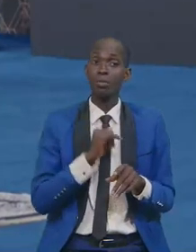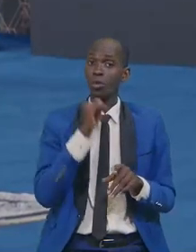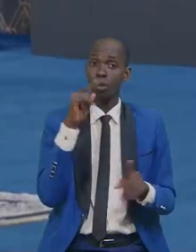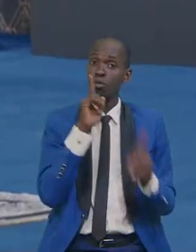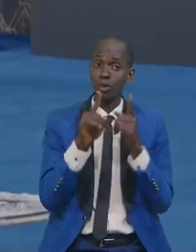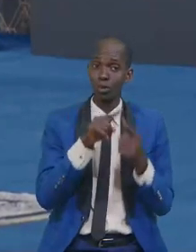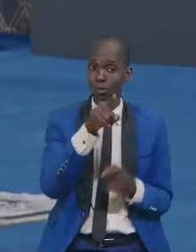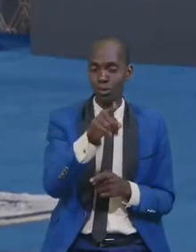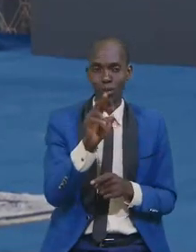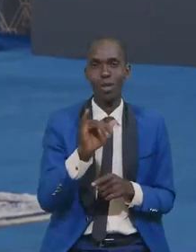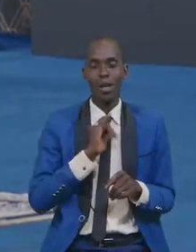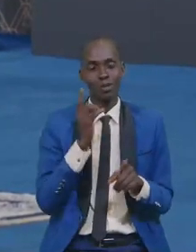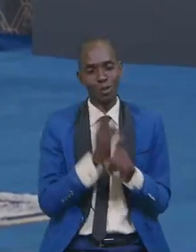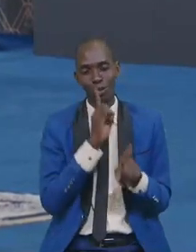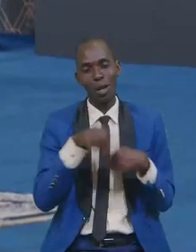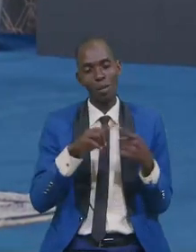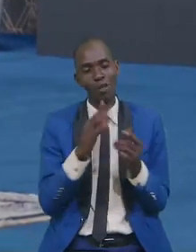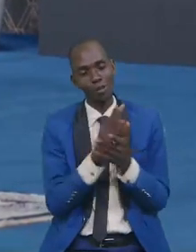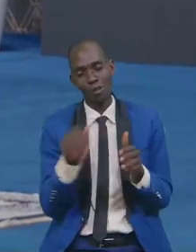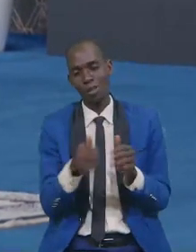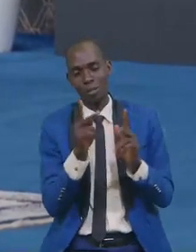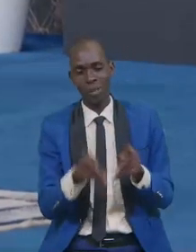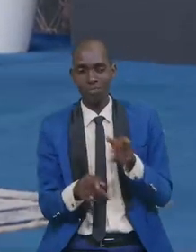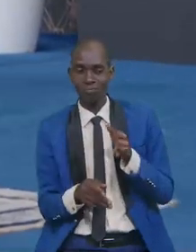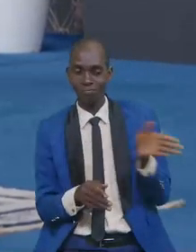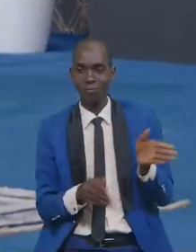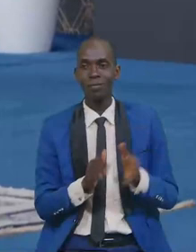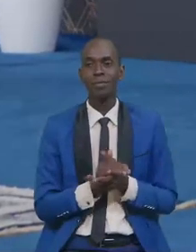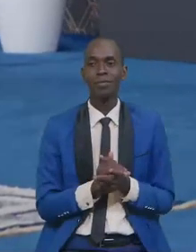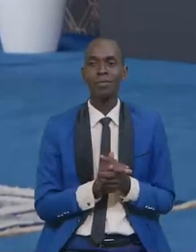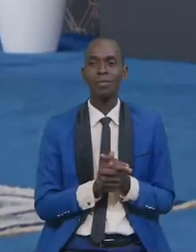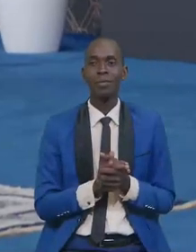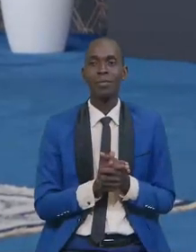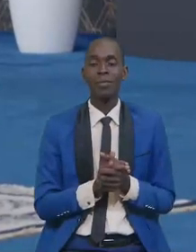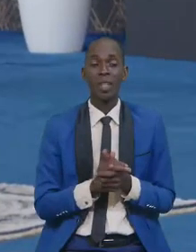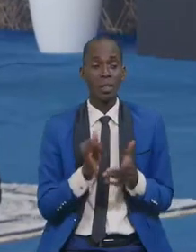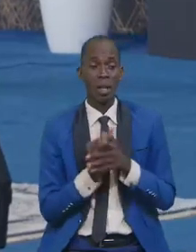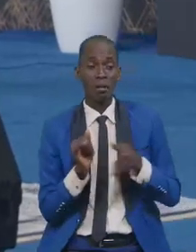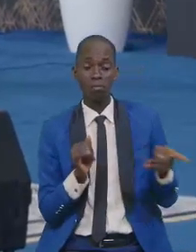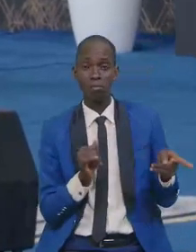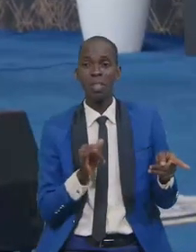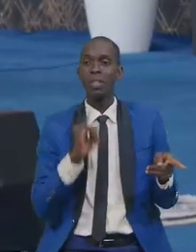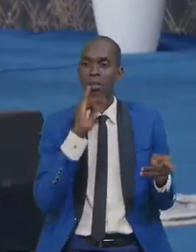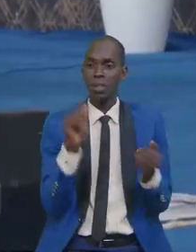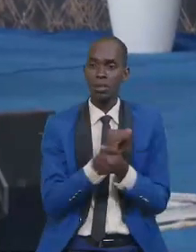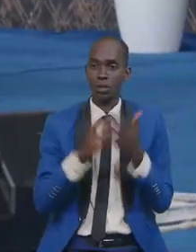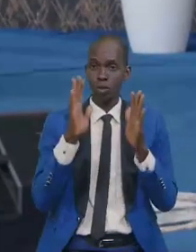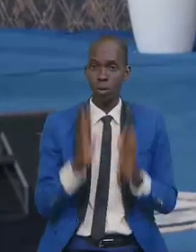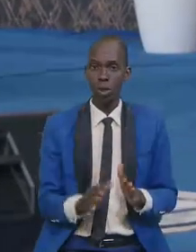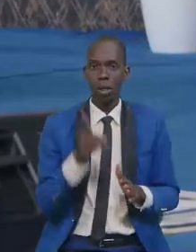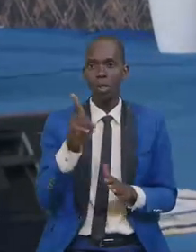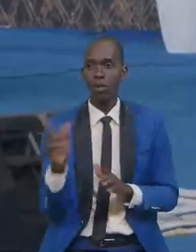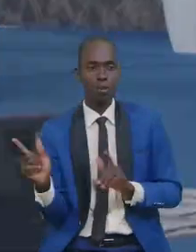Ah, je ne veux pas le doiter, mais... Et tu sais... que c'est un destructeur.